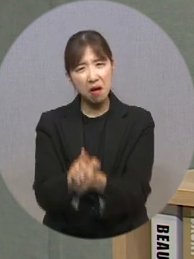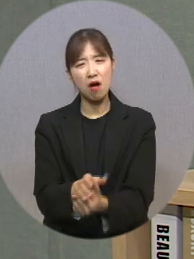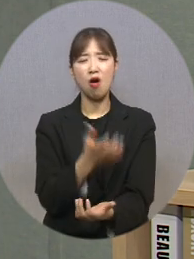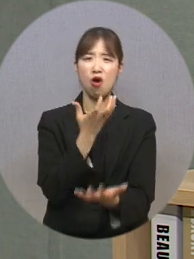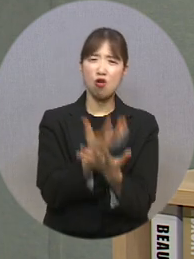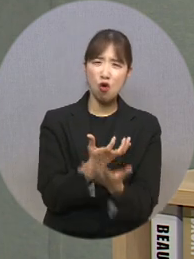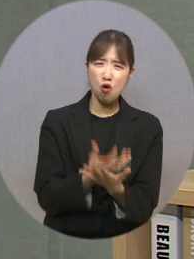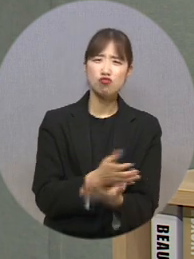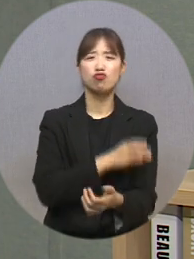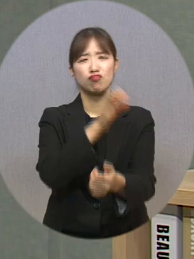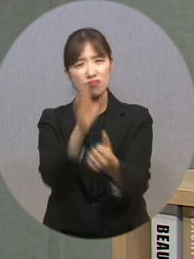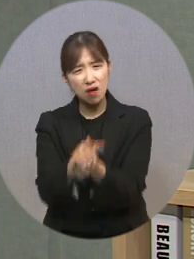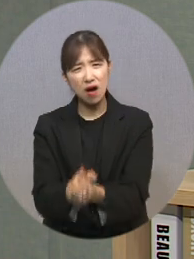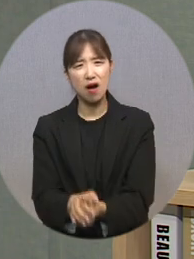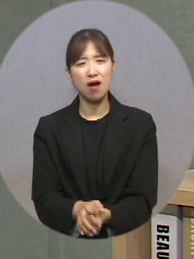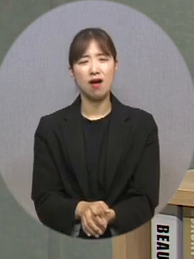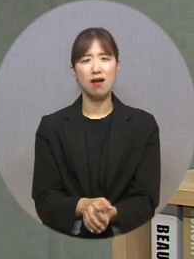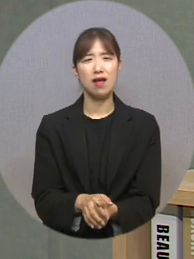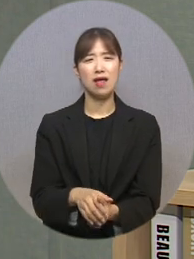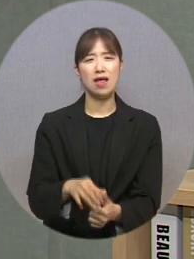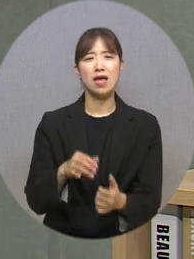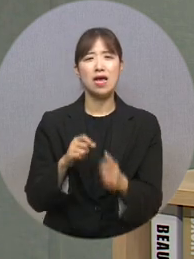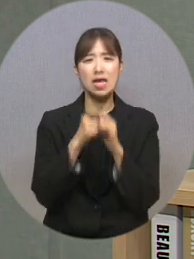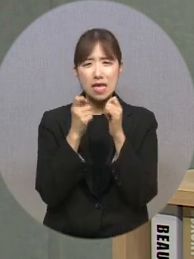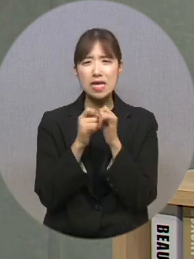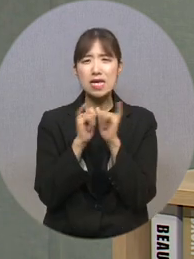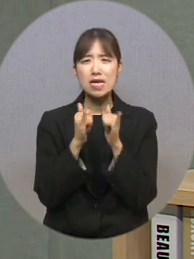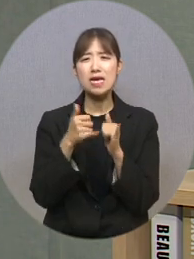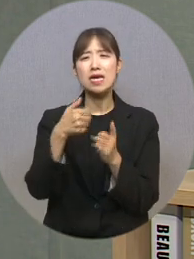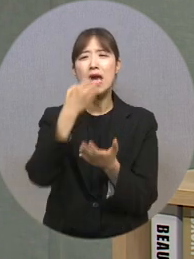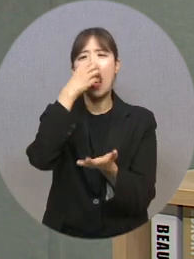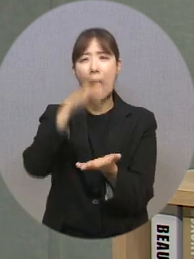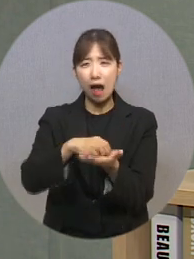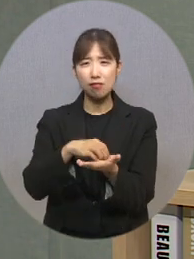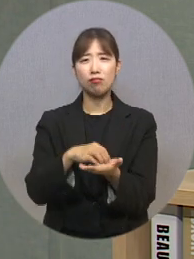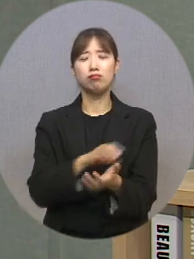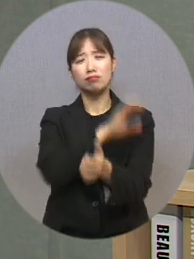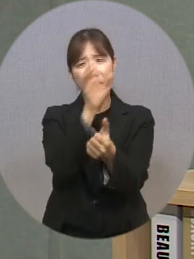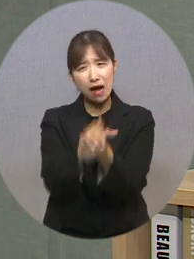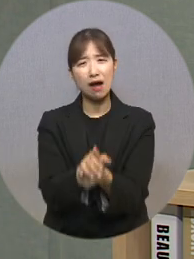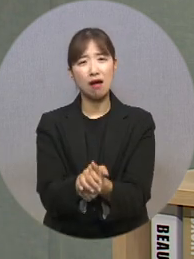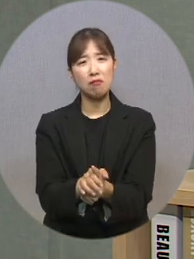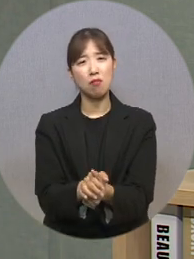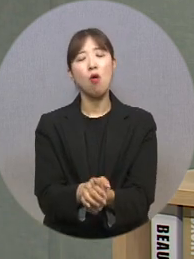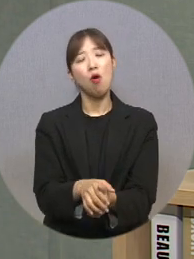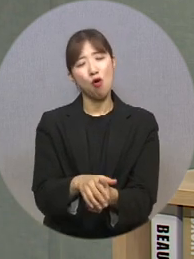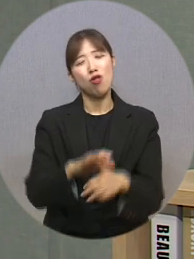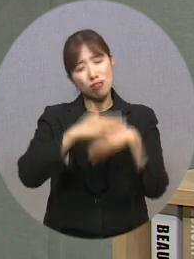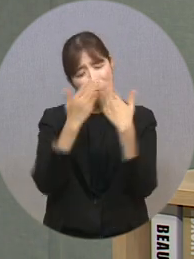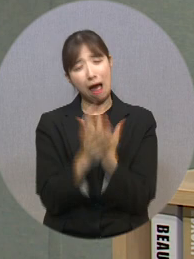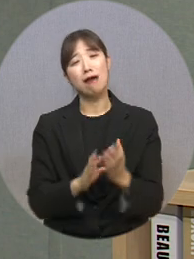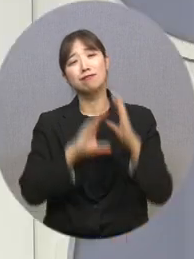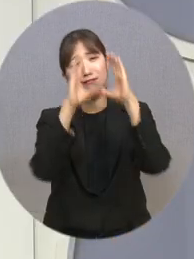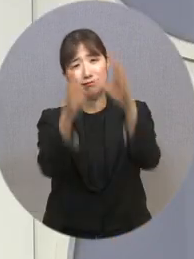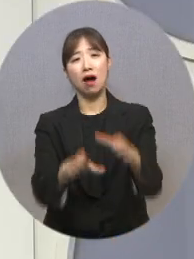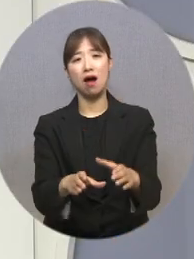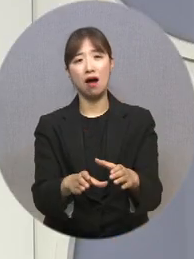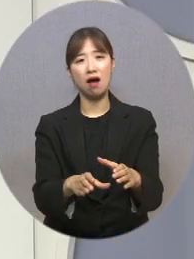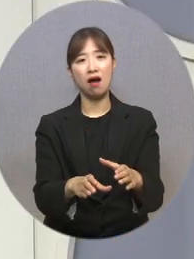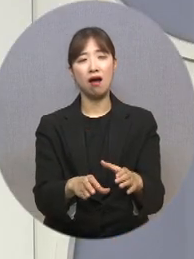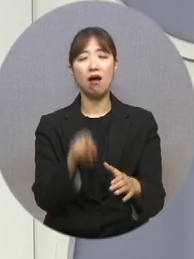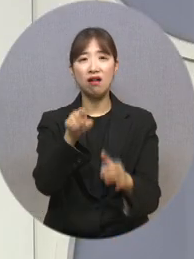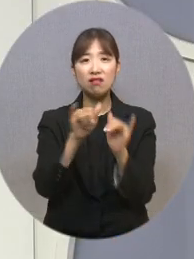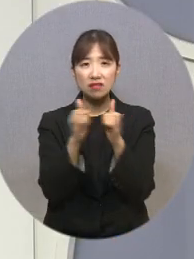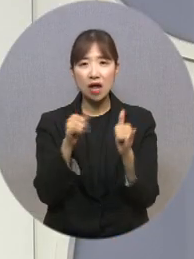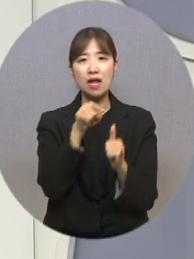서류도 맡기고 예. 뭐 인감도 갖다 예. 맡기고 알아서 해달라고 그랬는데 그 사람들은 그걸